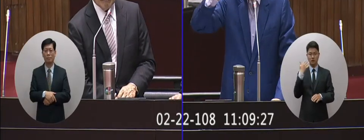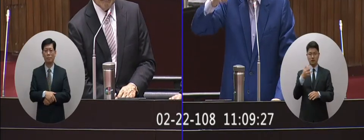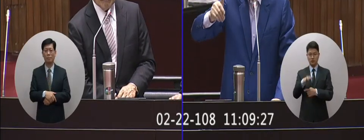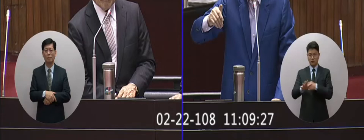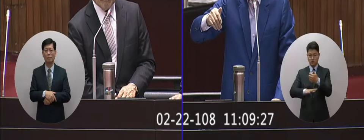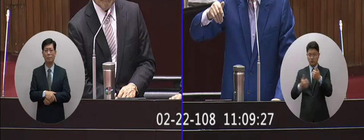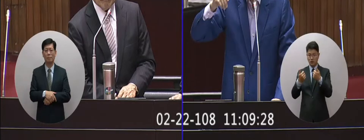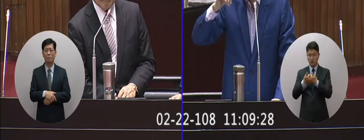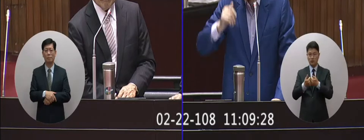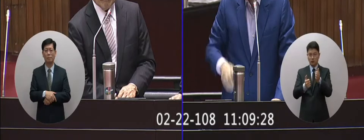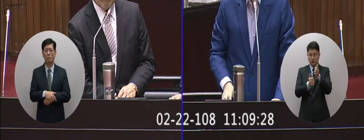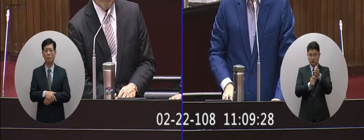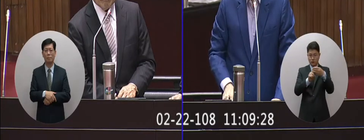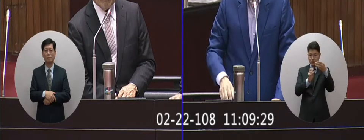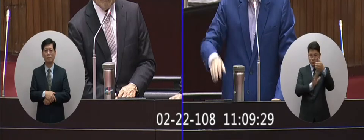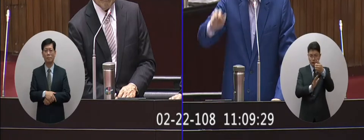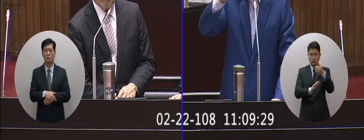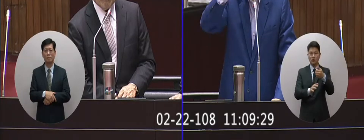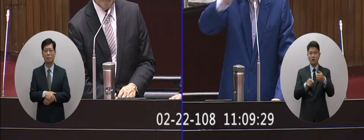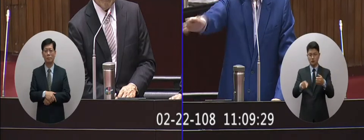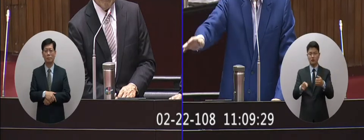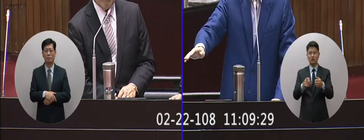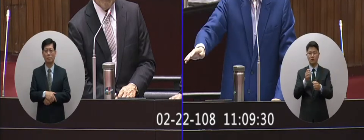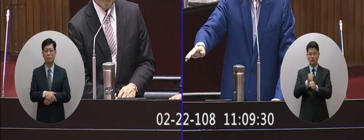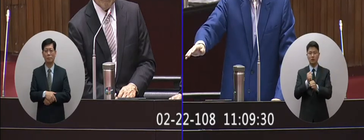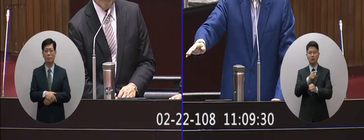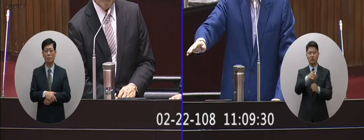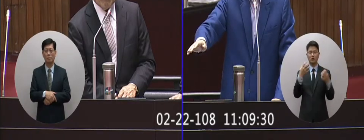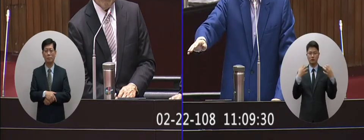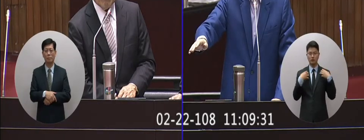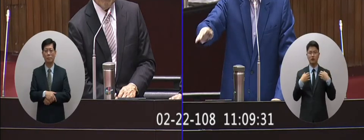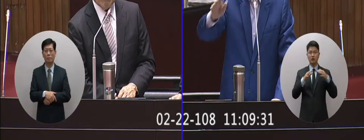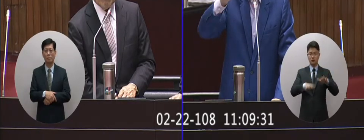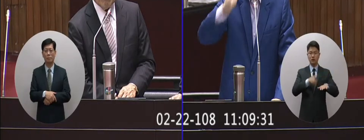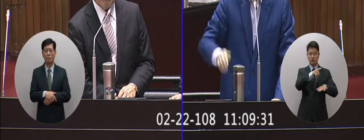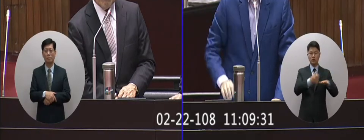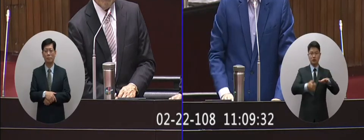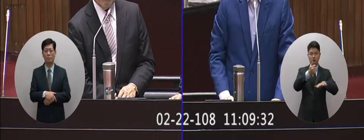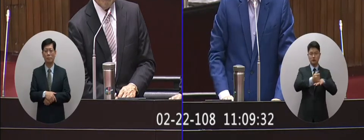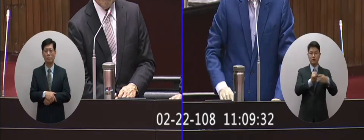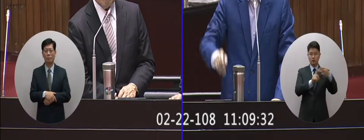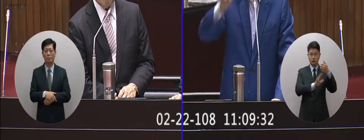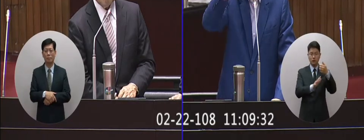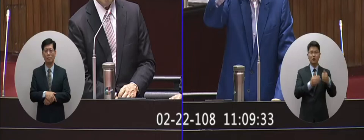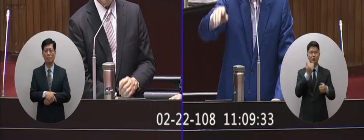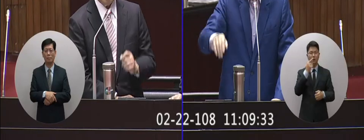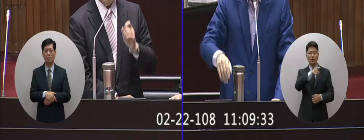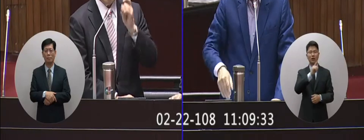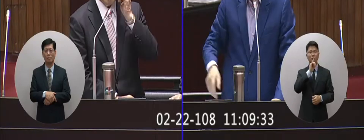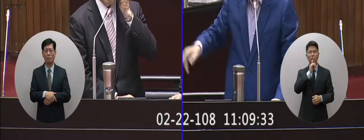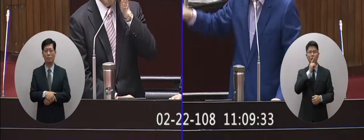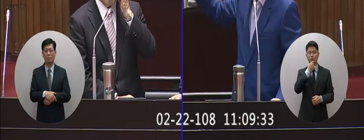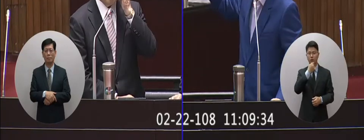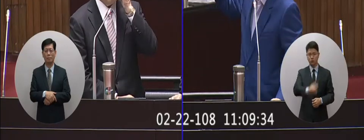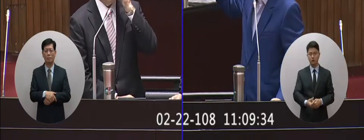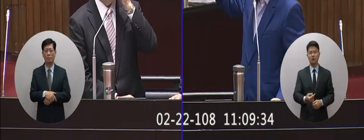主委，也是你管的业务，到你现在当主委，你再讲多啊，我觉得老百姓就觉得你只会当